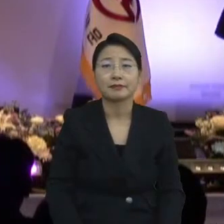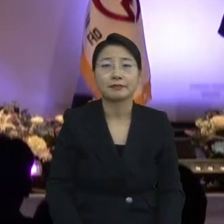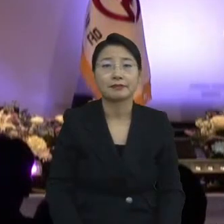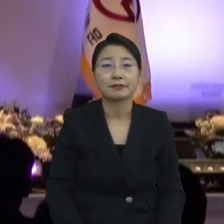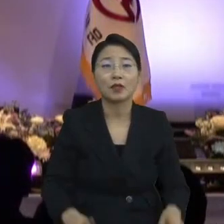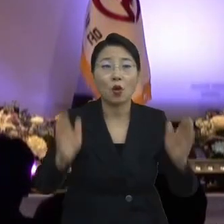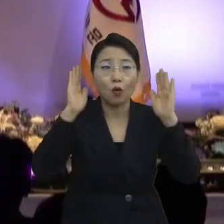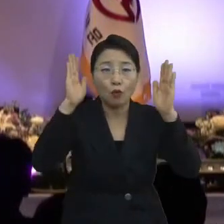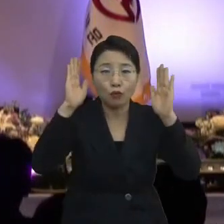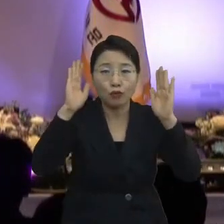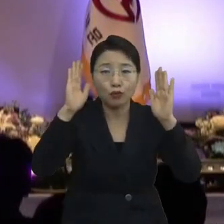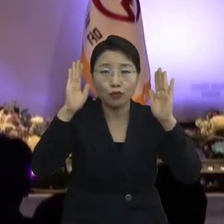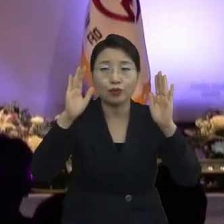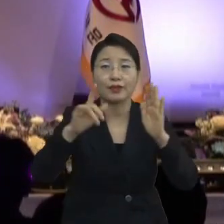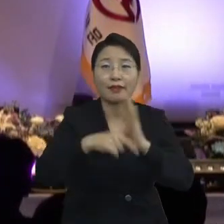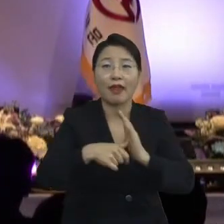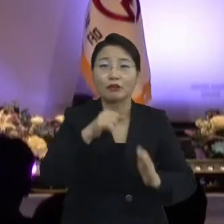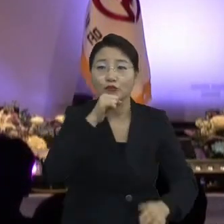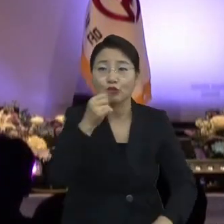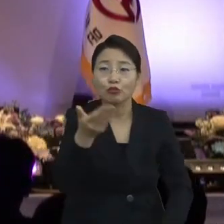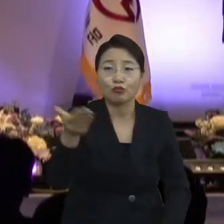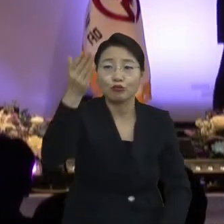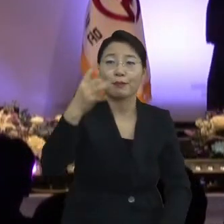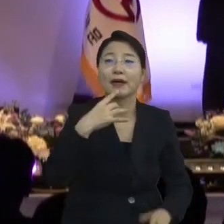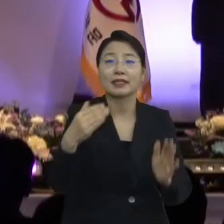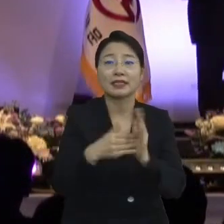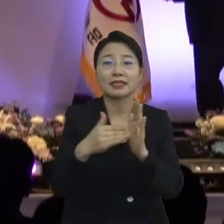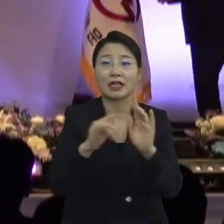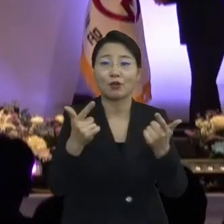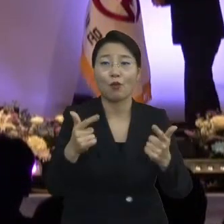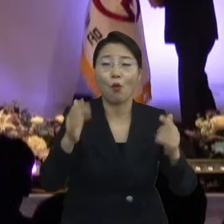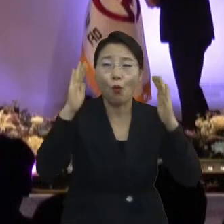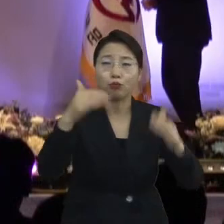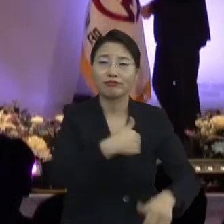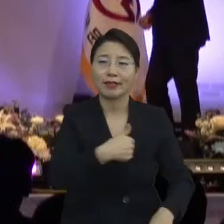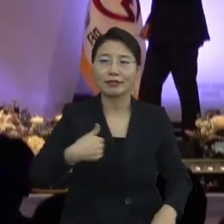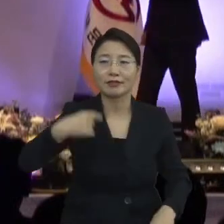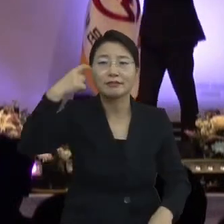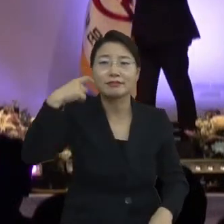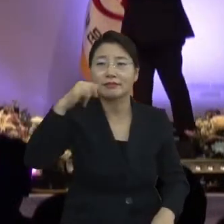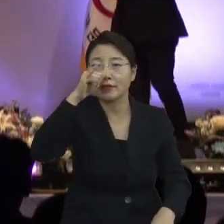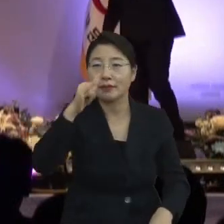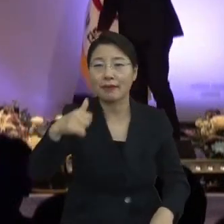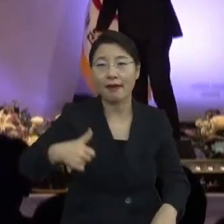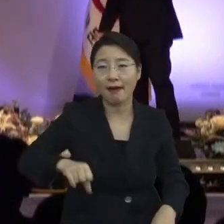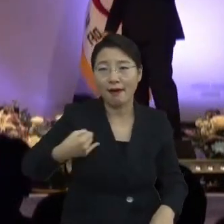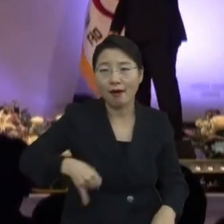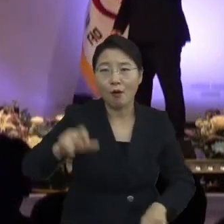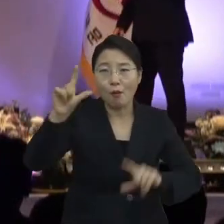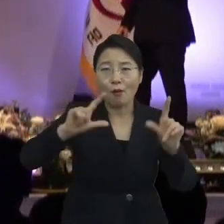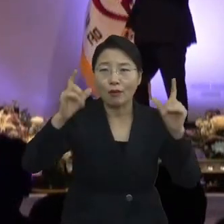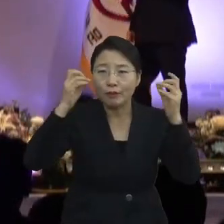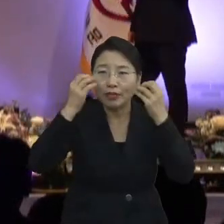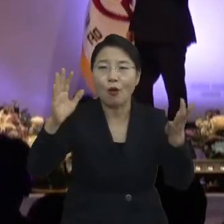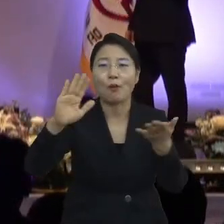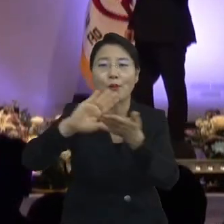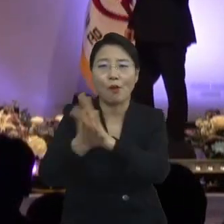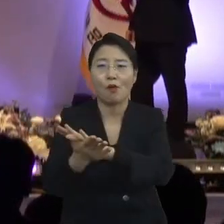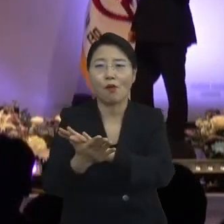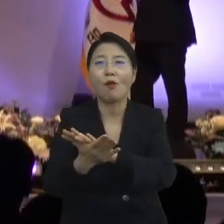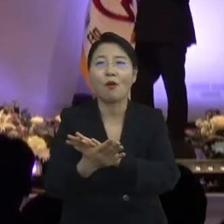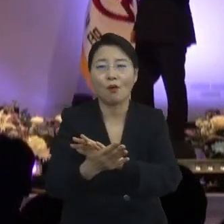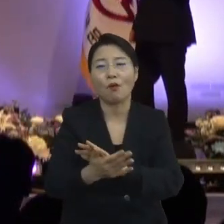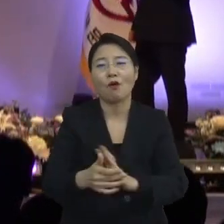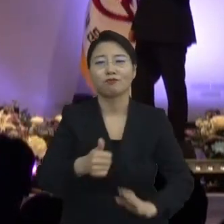공부를 하면서 아이가 성적만 오르는 게 아니라 이제 공부가 자신감이 생기니까 아이가 달라지더라고요. 일상도 달라지고 학교도